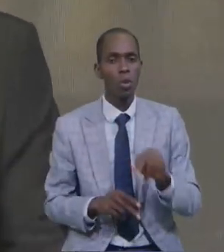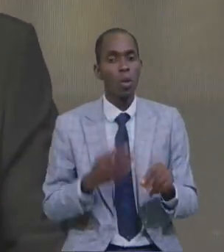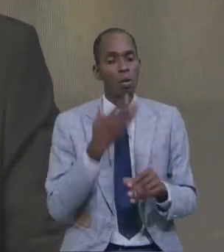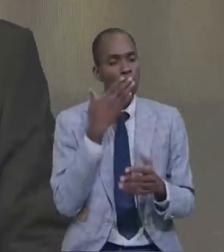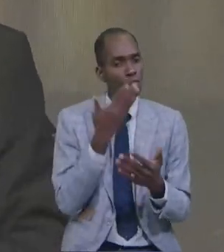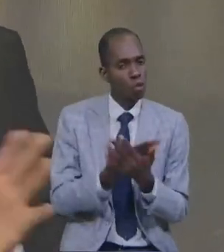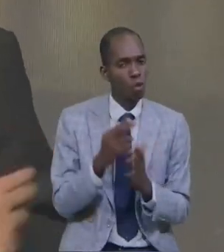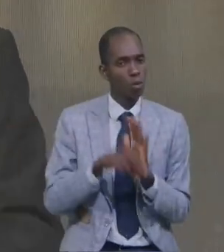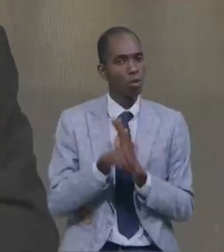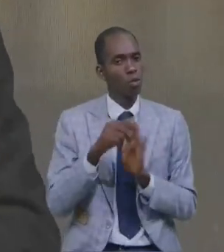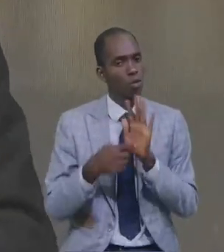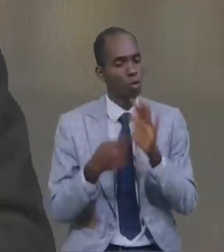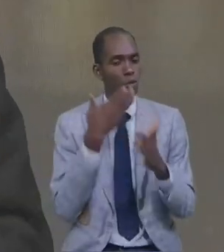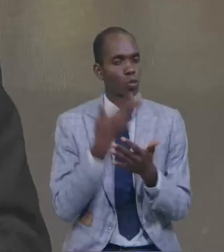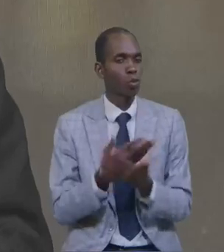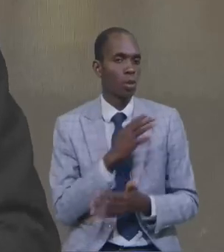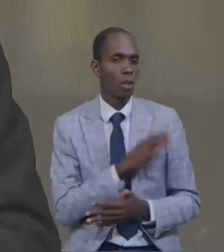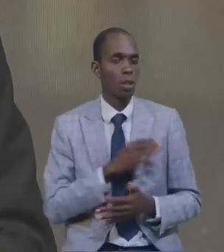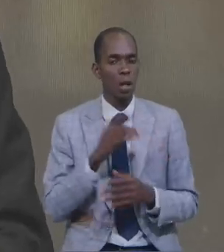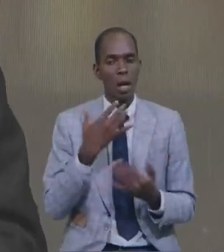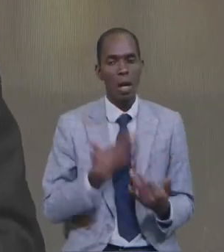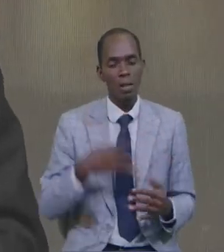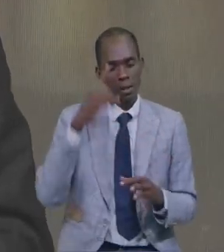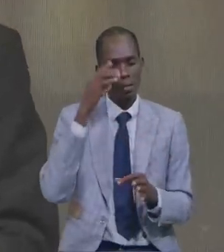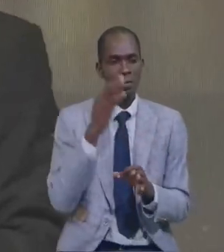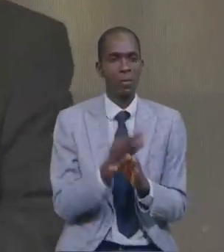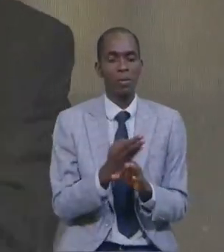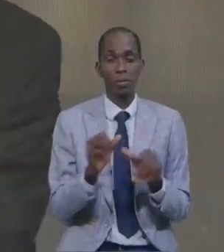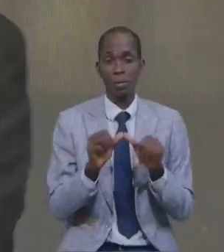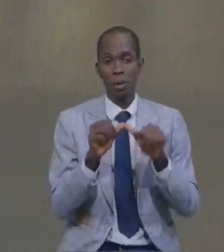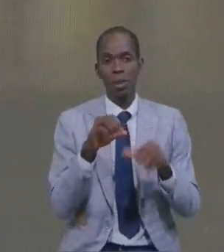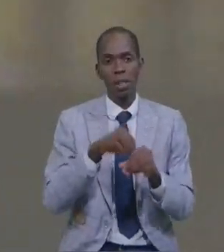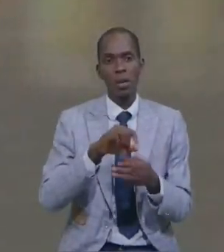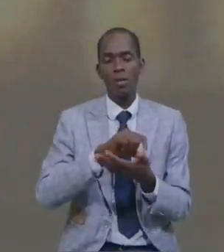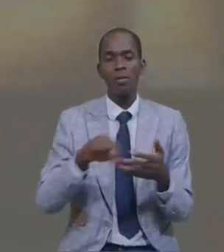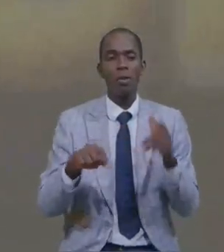la tempérance, la loi n'est pas contre ces choses.